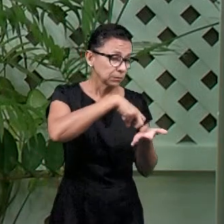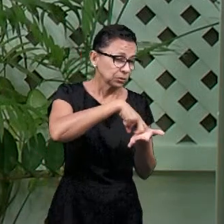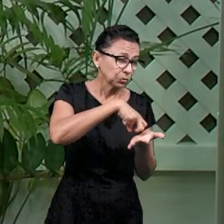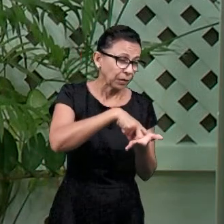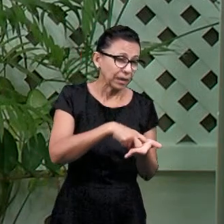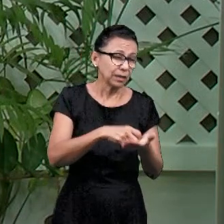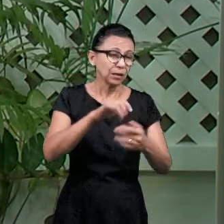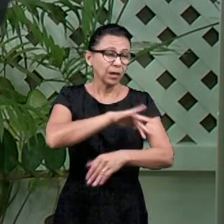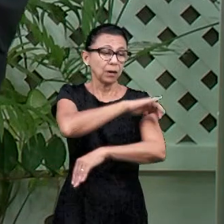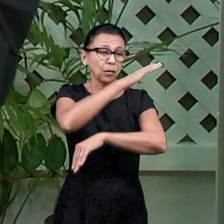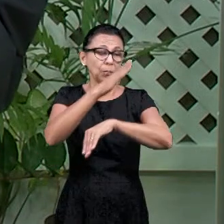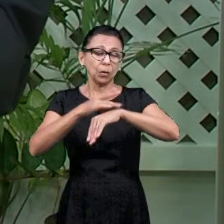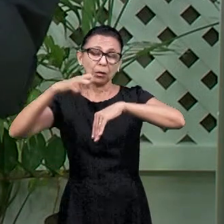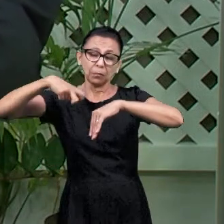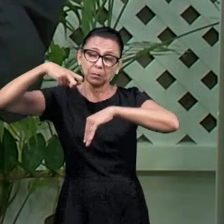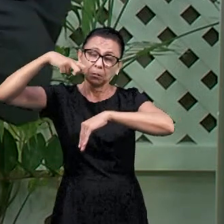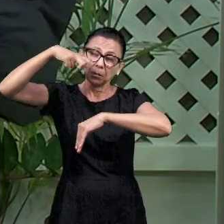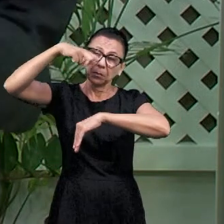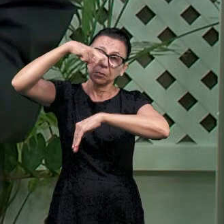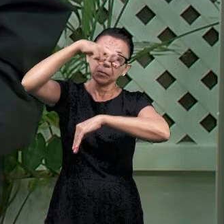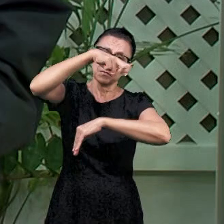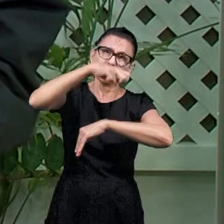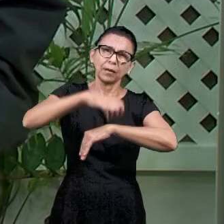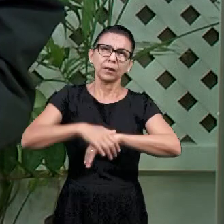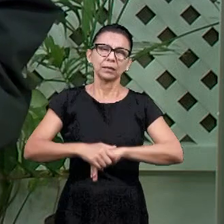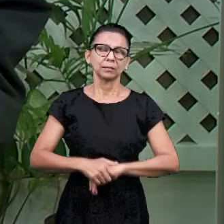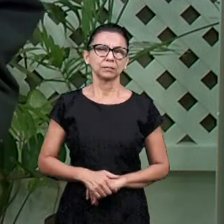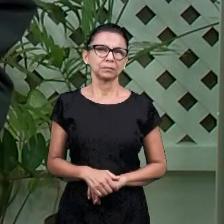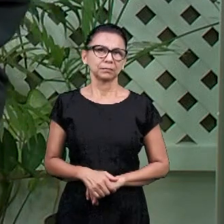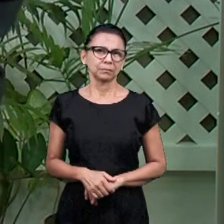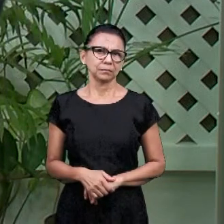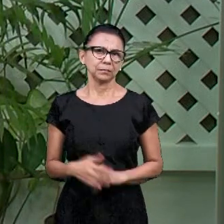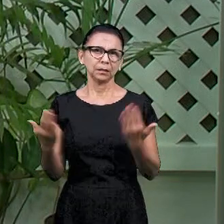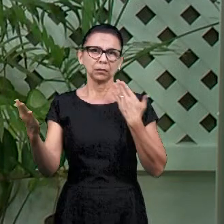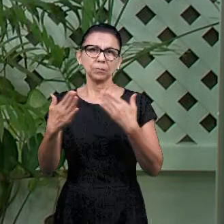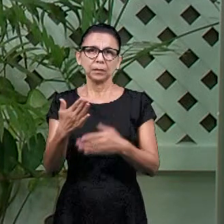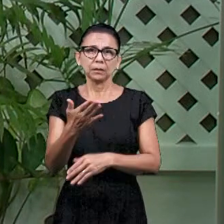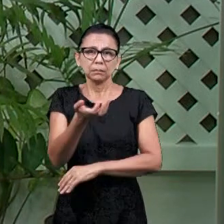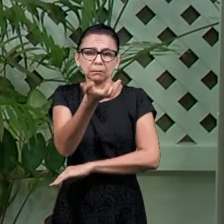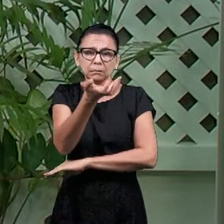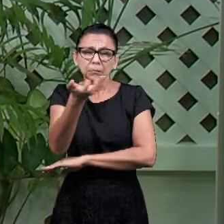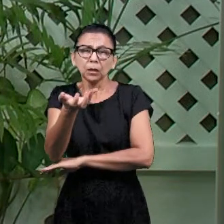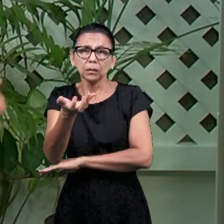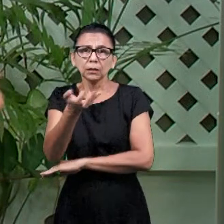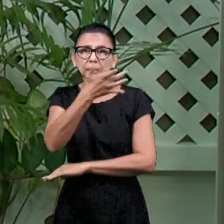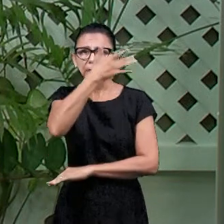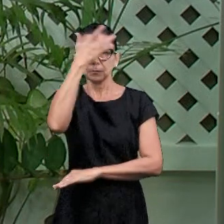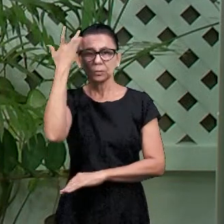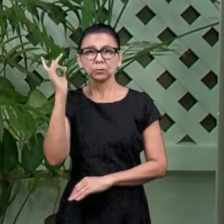Vous venez ici, vous faites une pénitence, etc. Ce que tout le monde connaît, c'est la